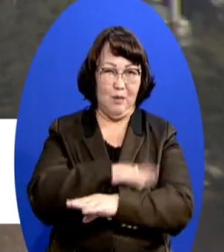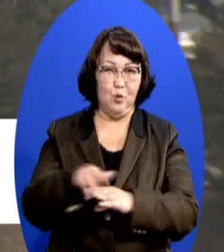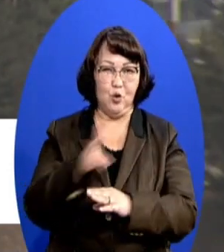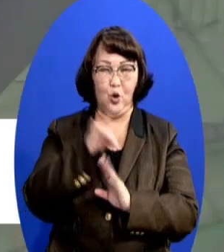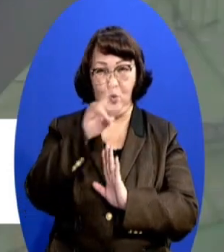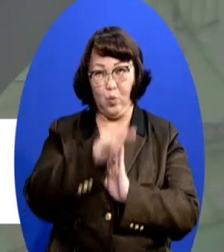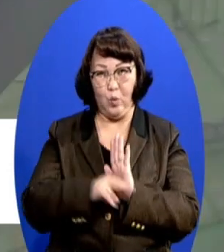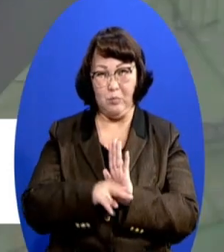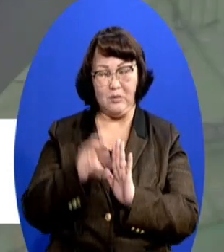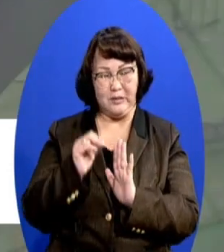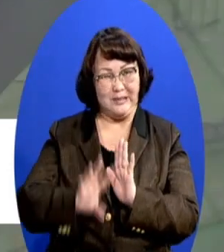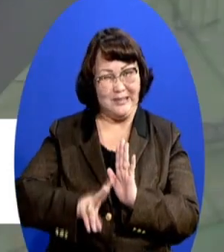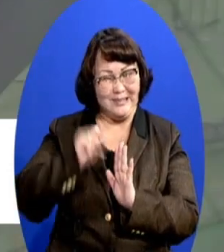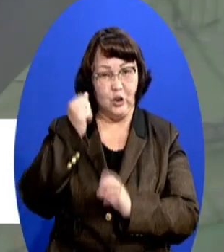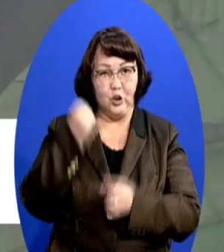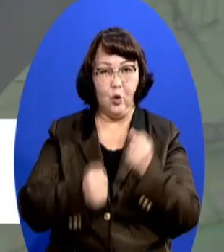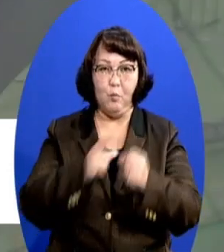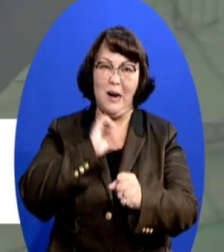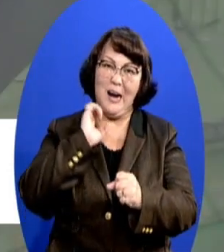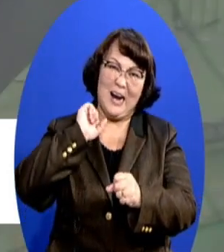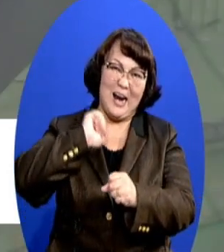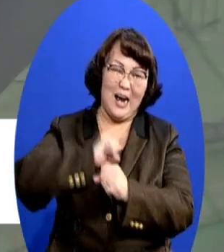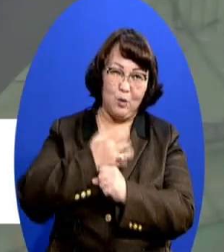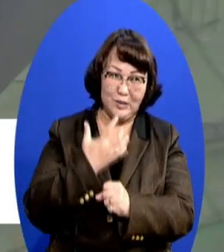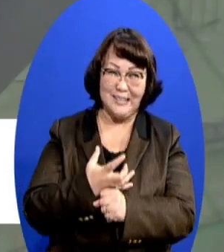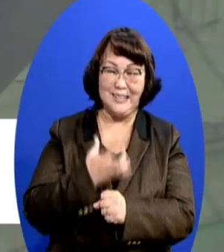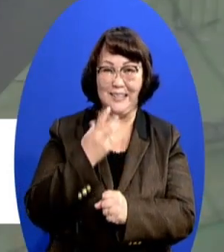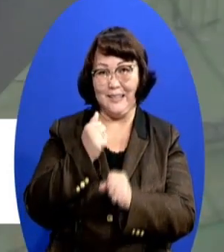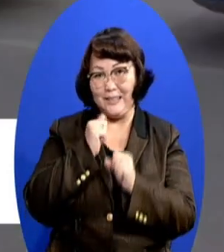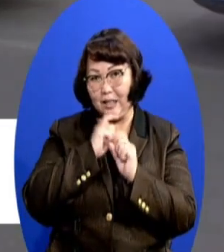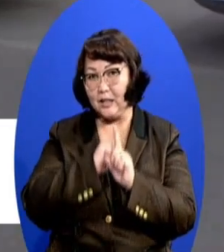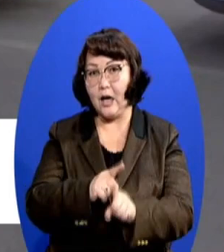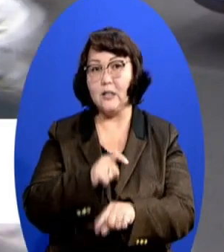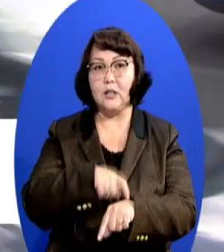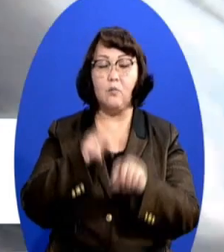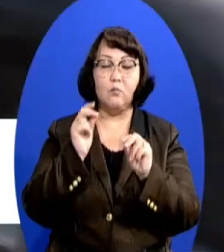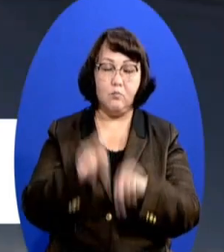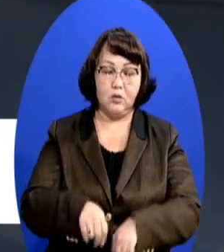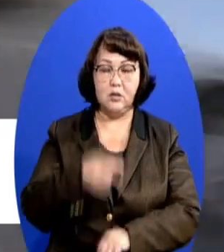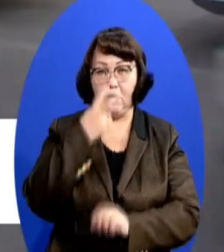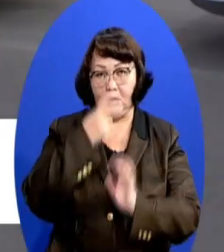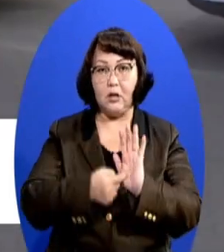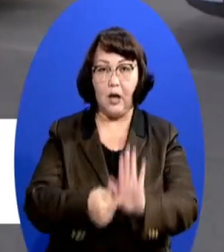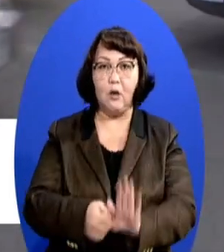улам боловсронгуулах, жолоочнор улам илүү хариуцлагатайгаар дагаж мөрдөх цаг үе ирснийг харуулж байгаа юм.